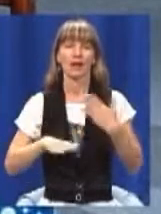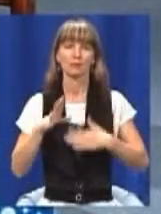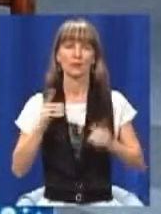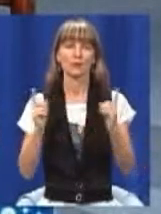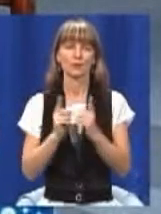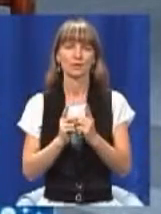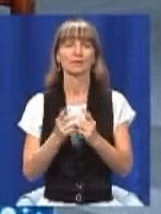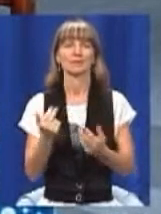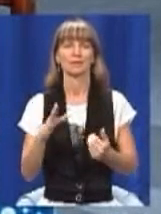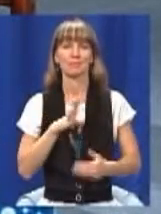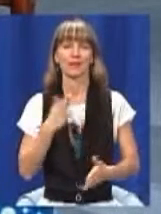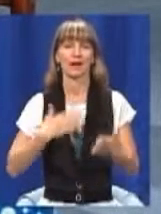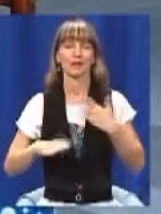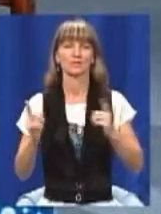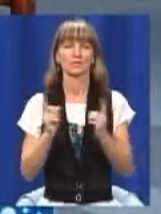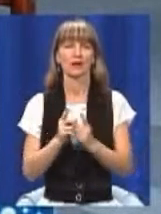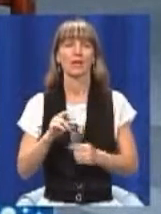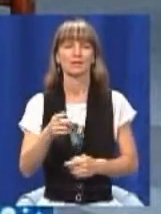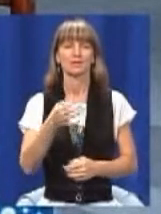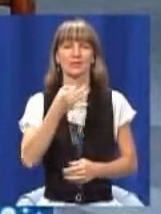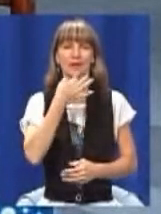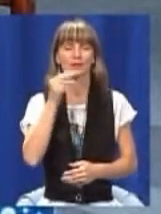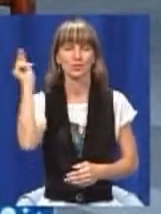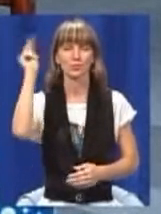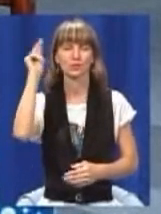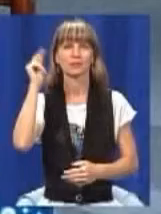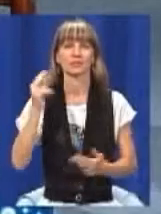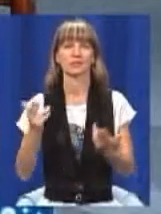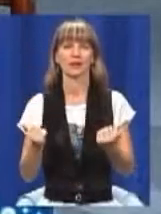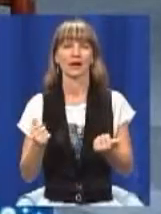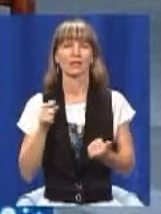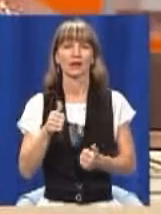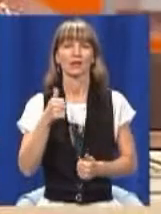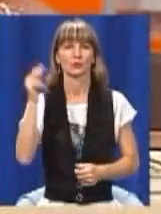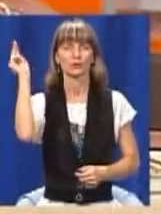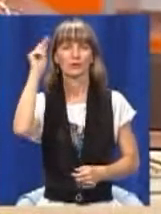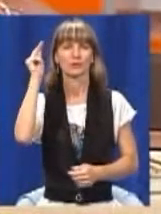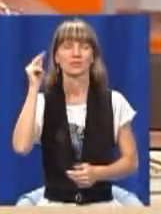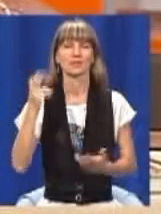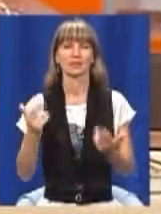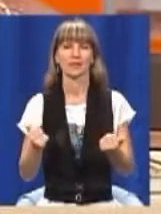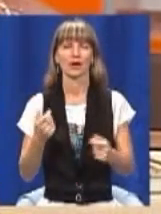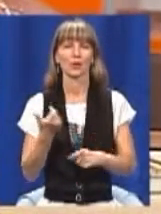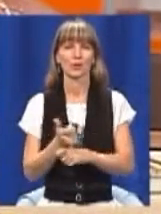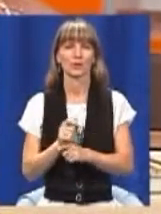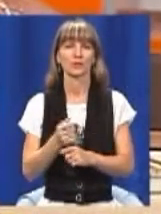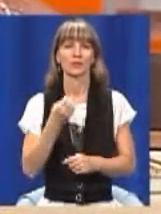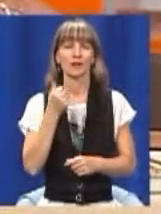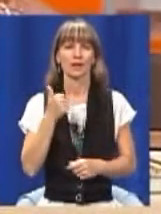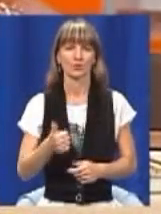зустрічі? Рада. Як тобі навчання? Подобається взагалі? Так. А ти добре вчишся? Так. Дуже-дуже